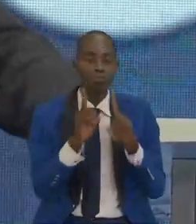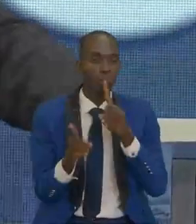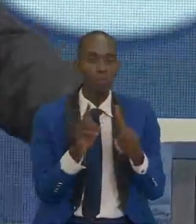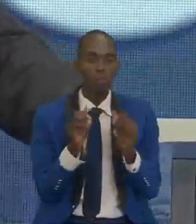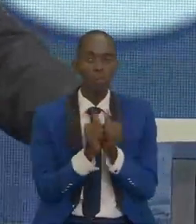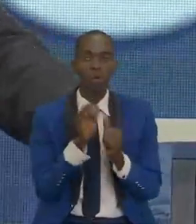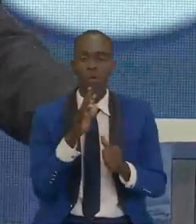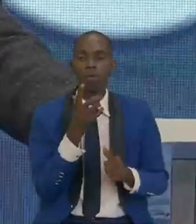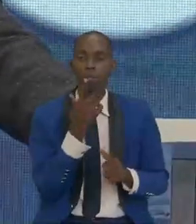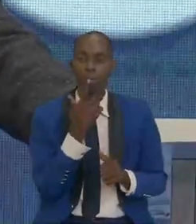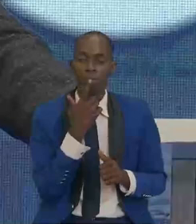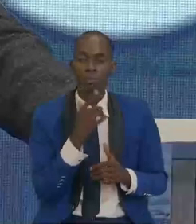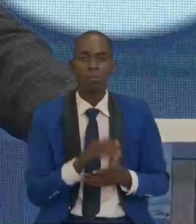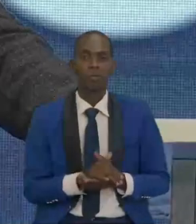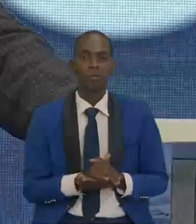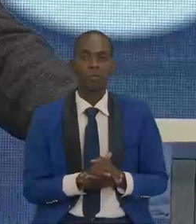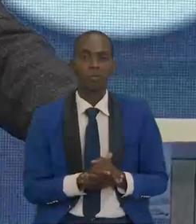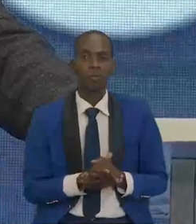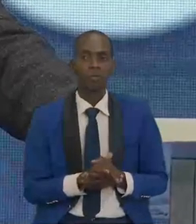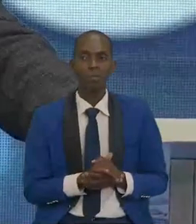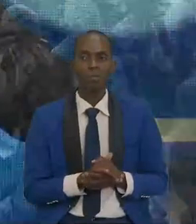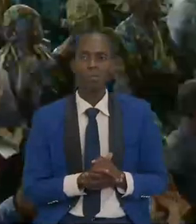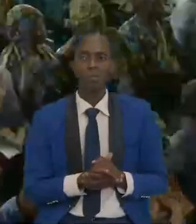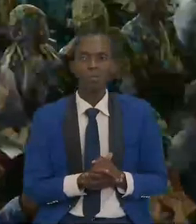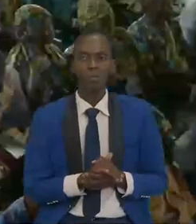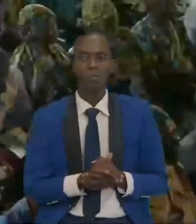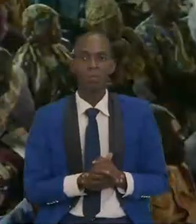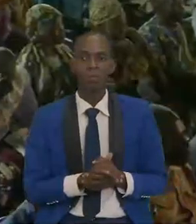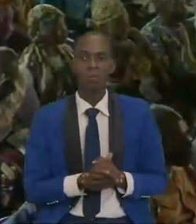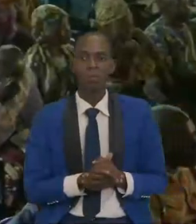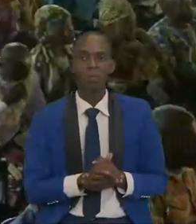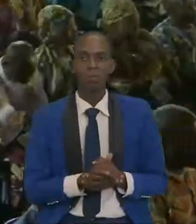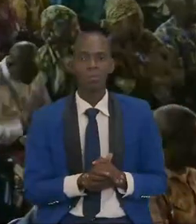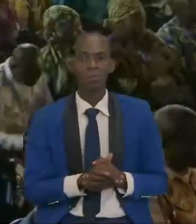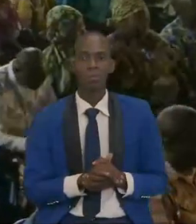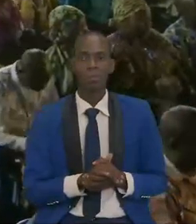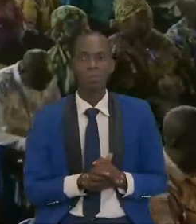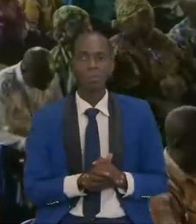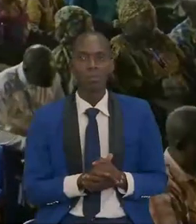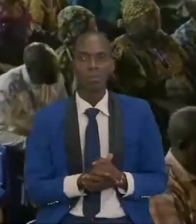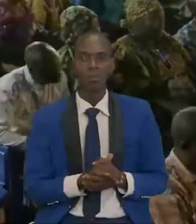Si vous avez la langue liée, vous êtes muet, vous ne pouvez pas parler.